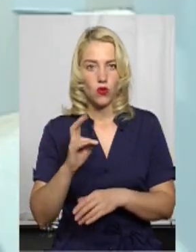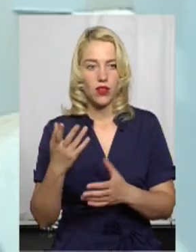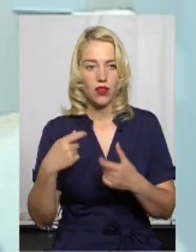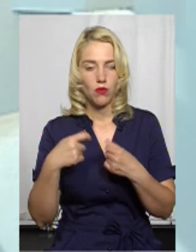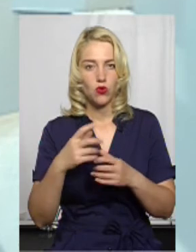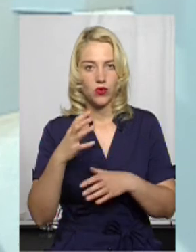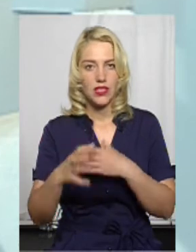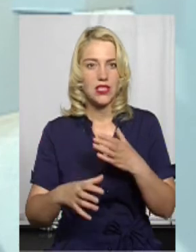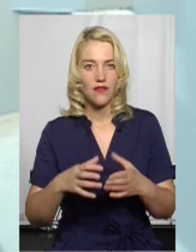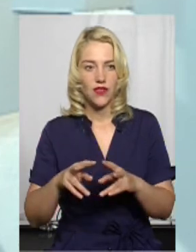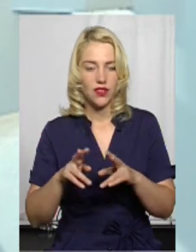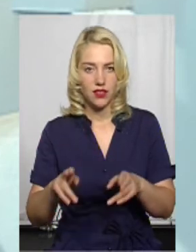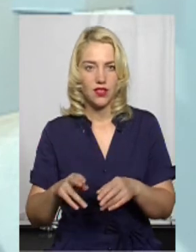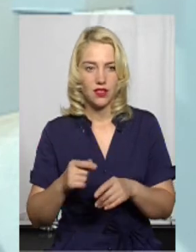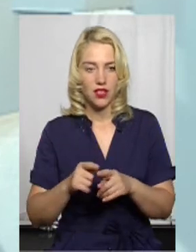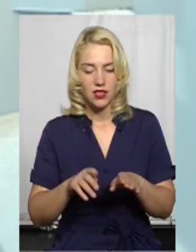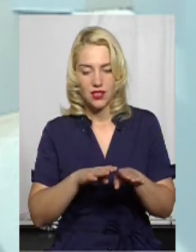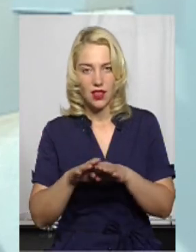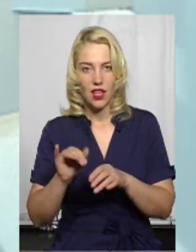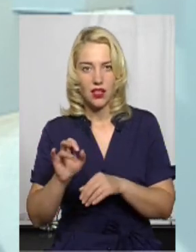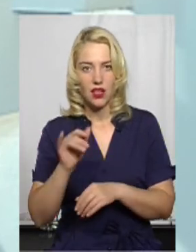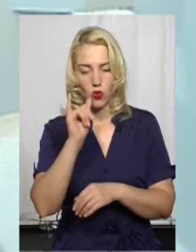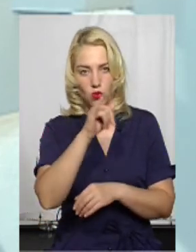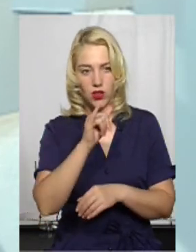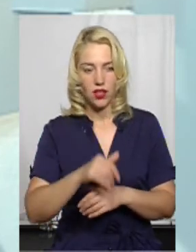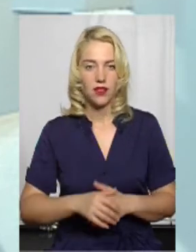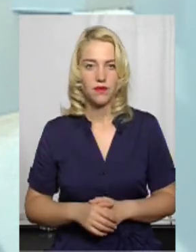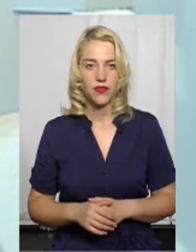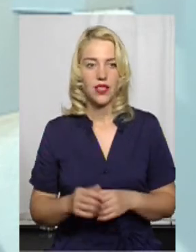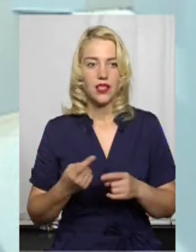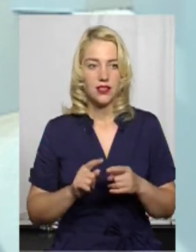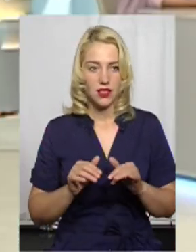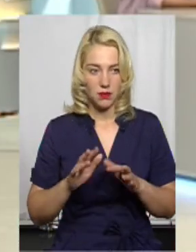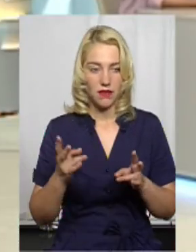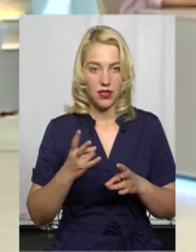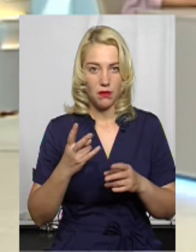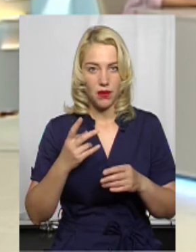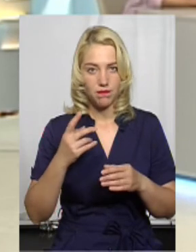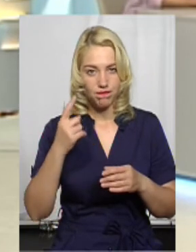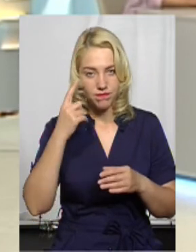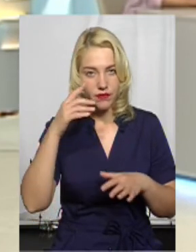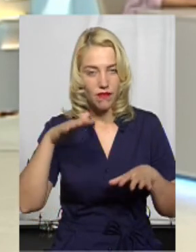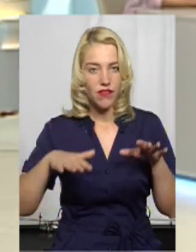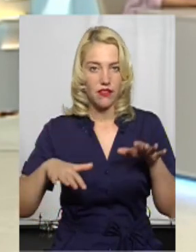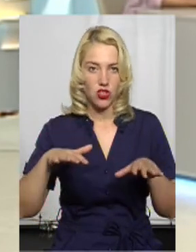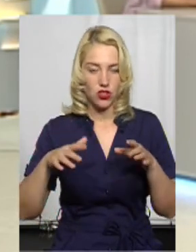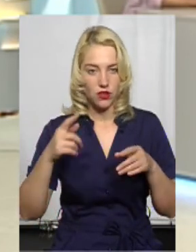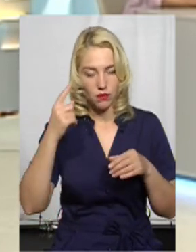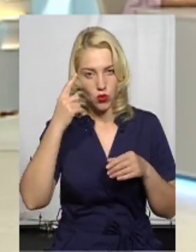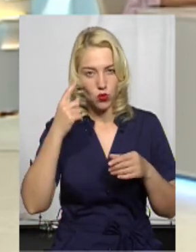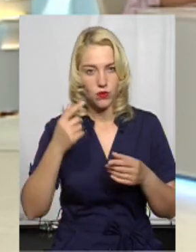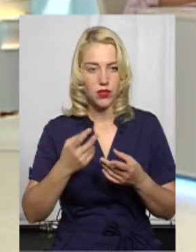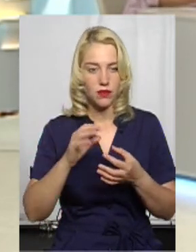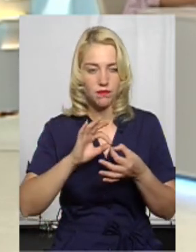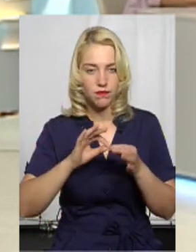в світі, в Європі, на ті стандарти, які там потрібно підтримати. До цієї справи тільки треба виважено, так? Так, підходити до справи потрібно